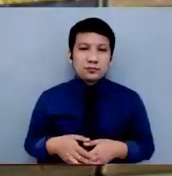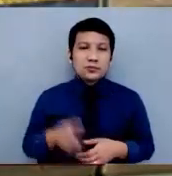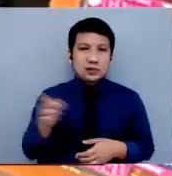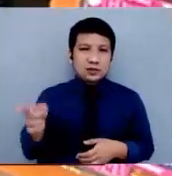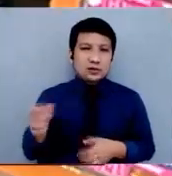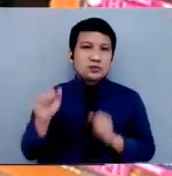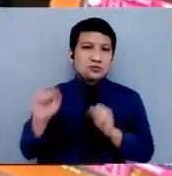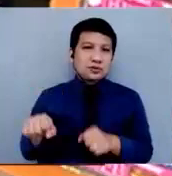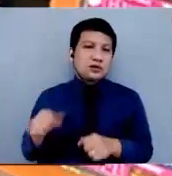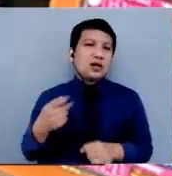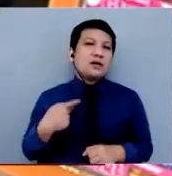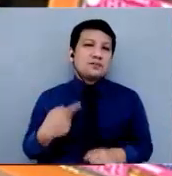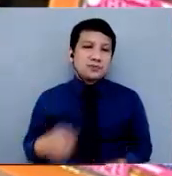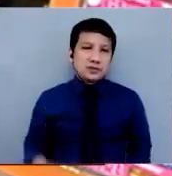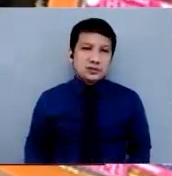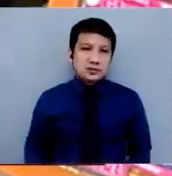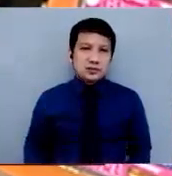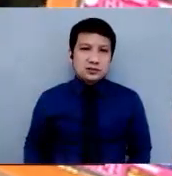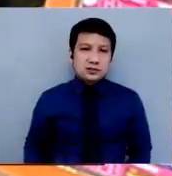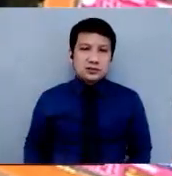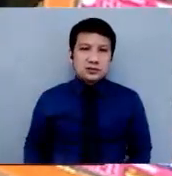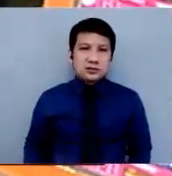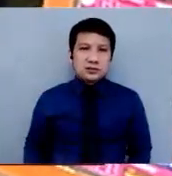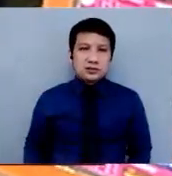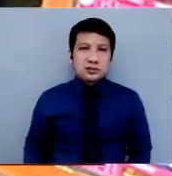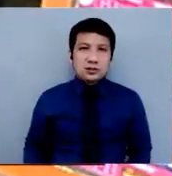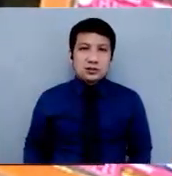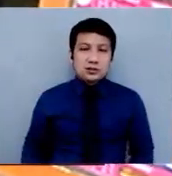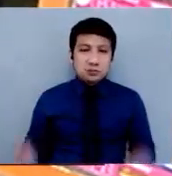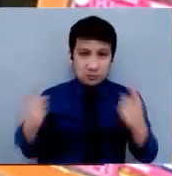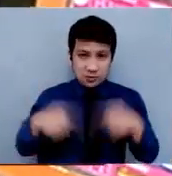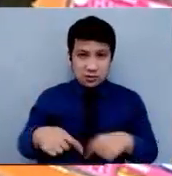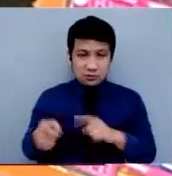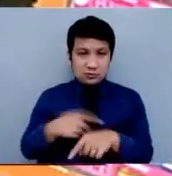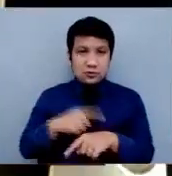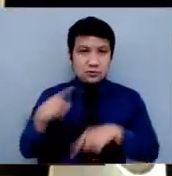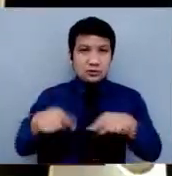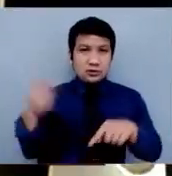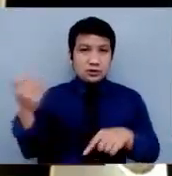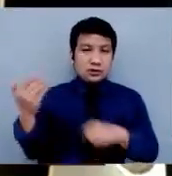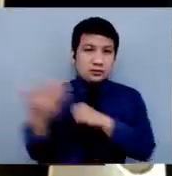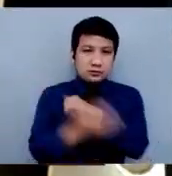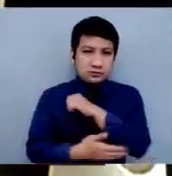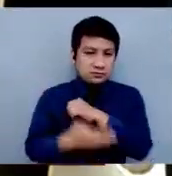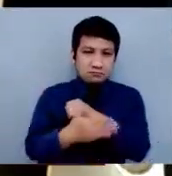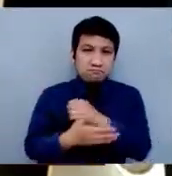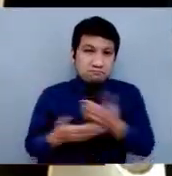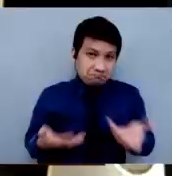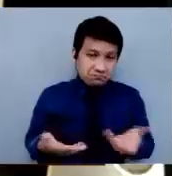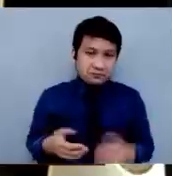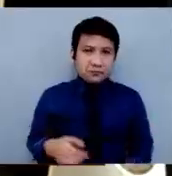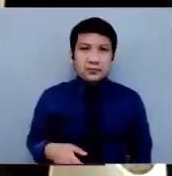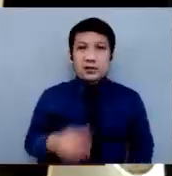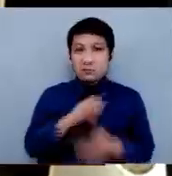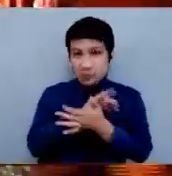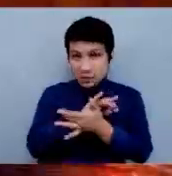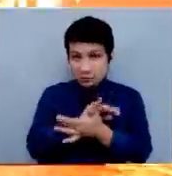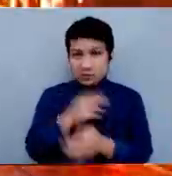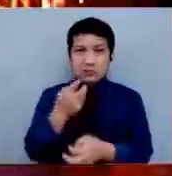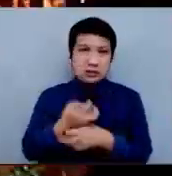atin. So the rest will have to come from the other countries. So dahil pandemic, mahirap